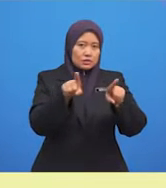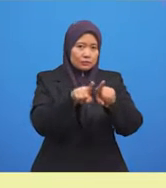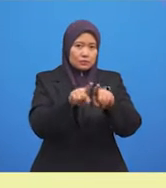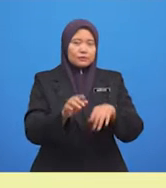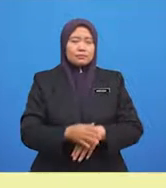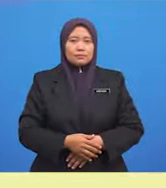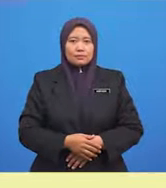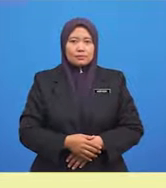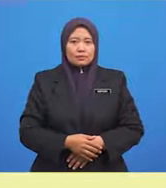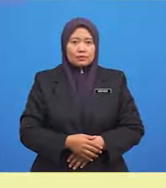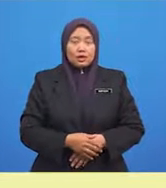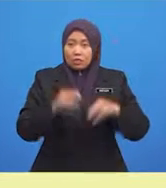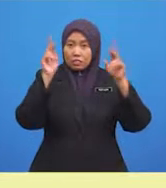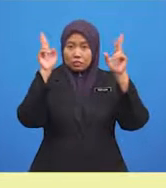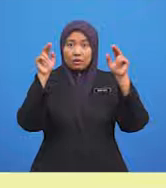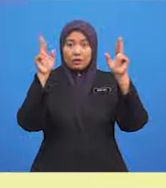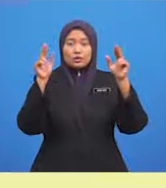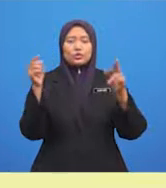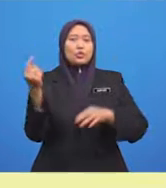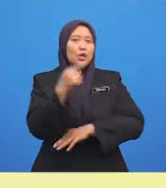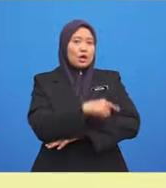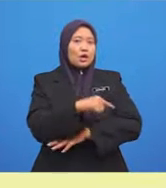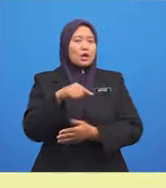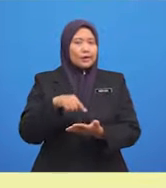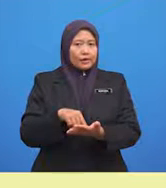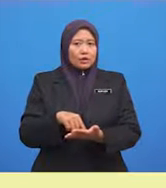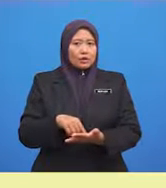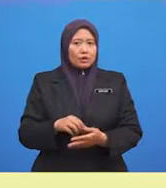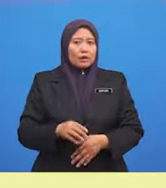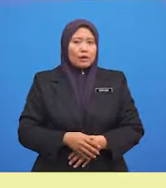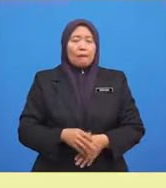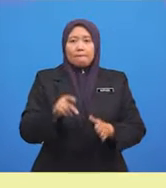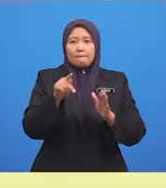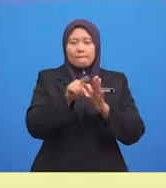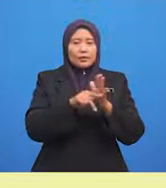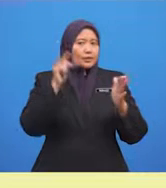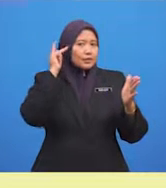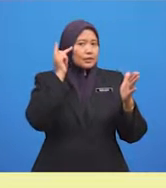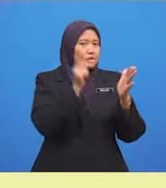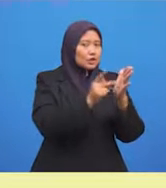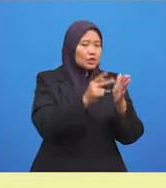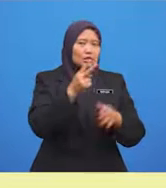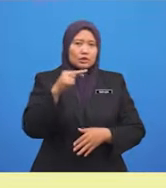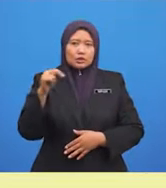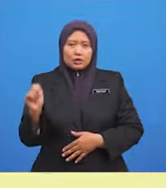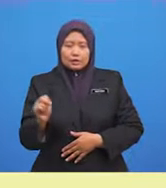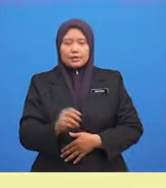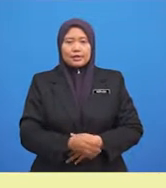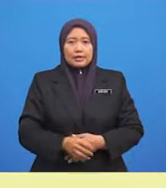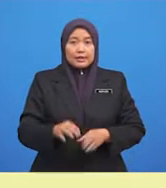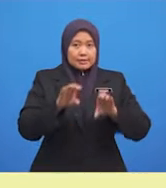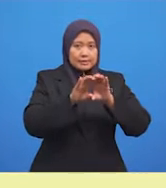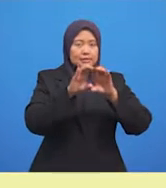Topik yang akan kita pelajari pada kali ini ialah pengenalan set. Semoga